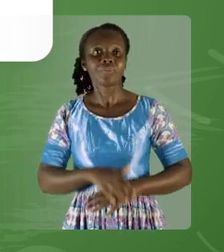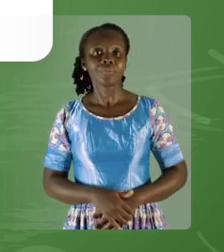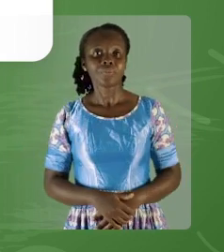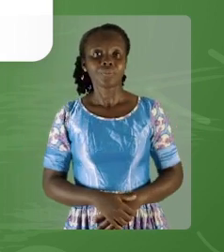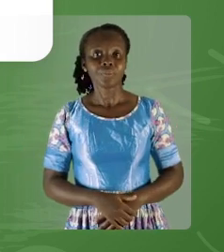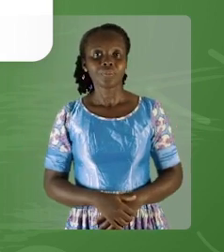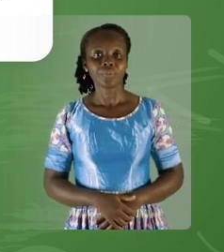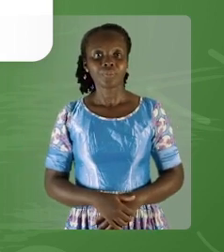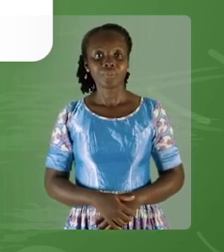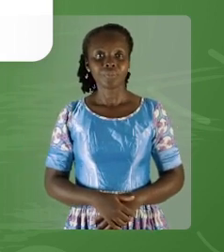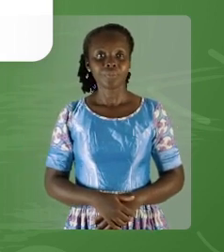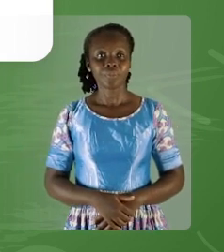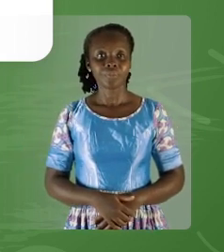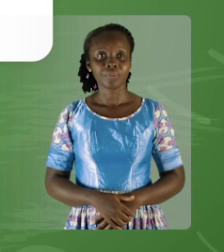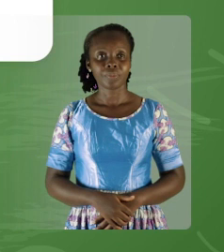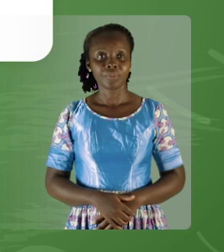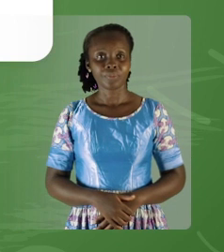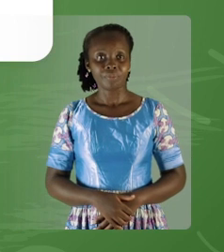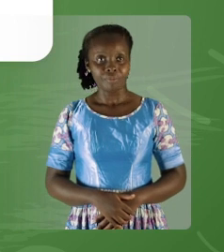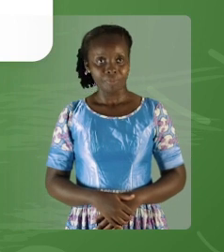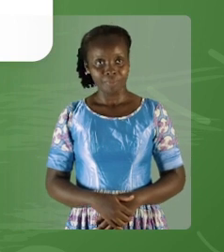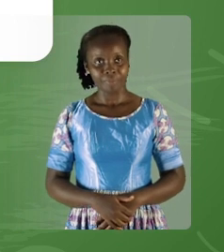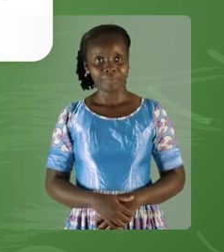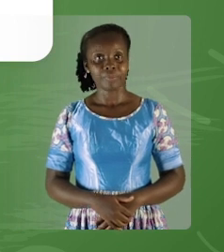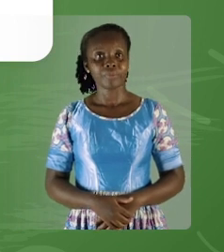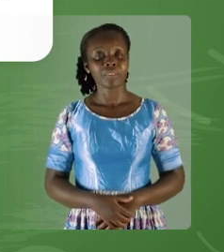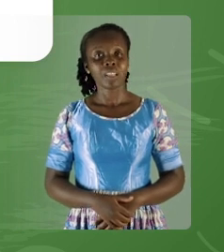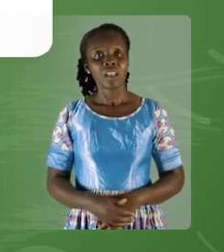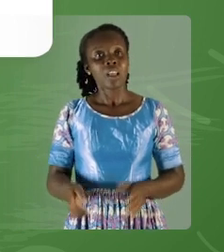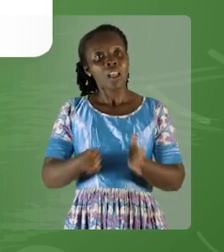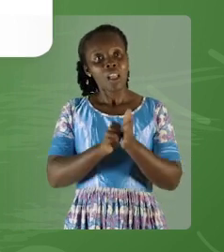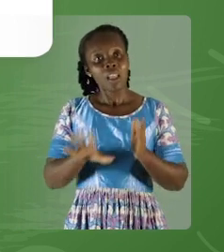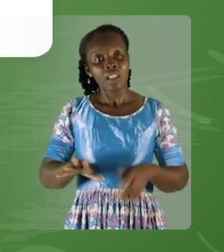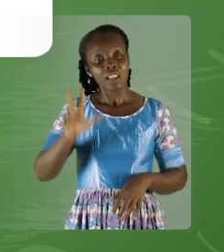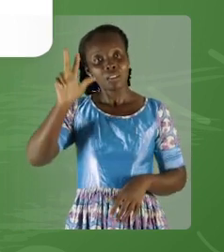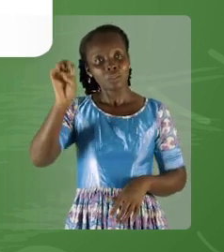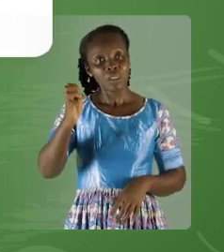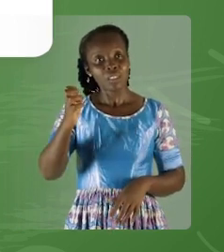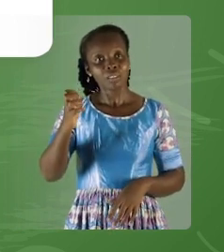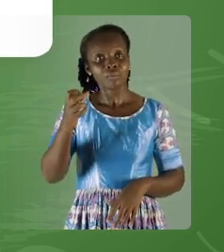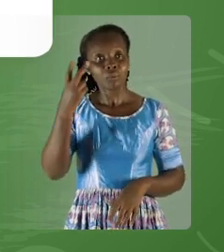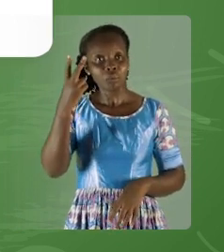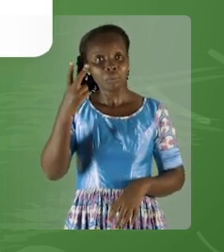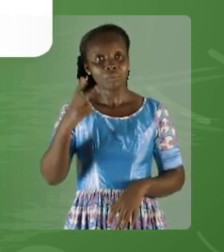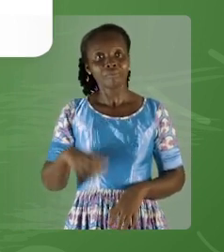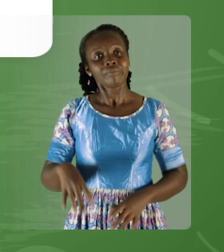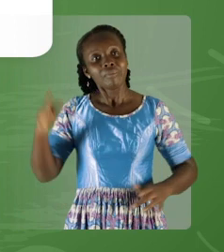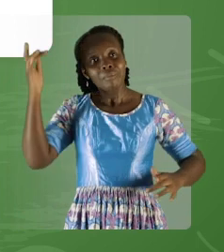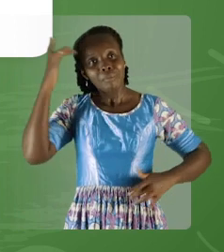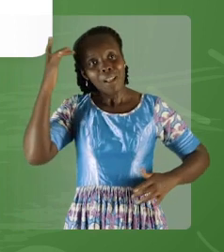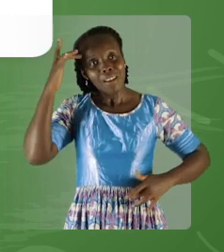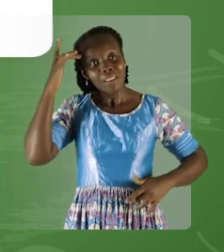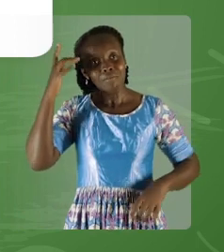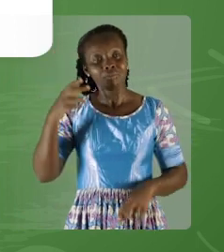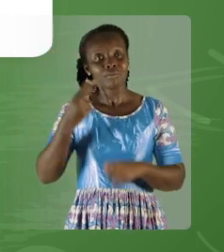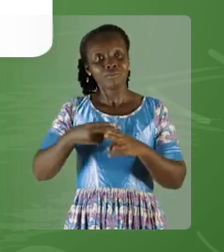populations. Eh bien, l'élève de 3e souffre de la fièvre